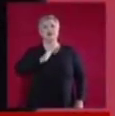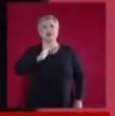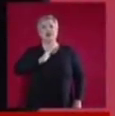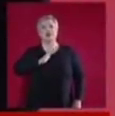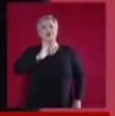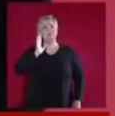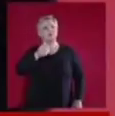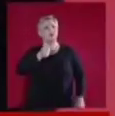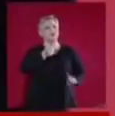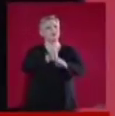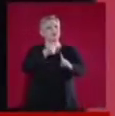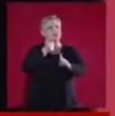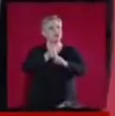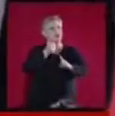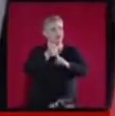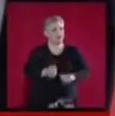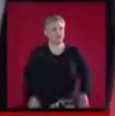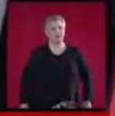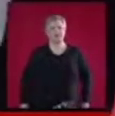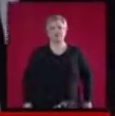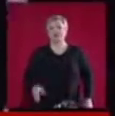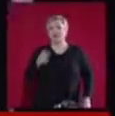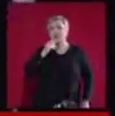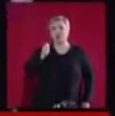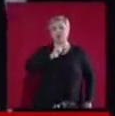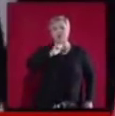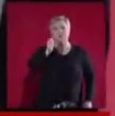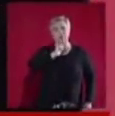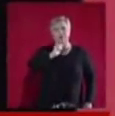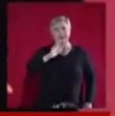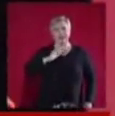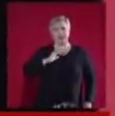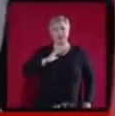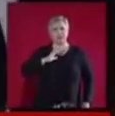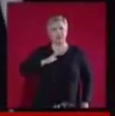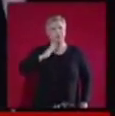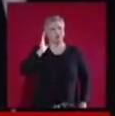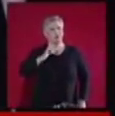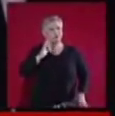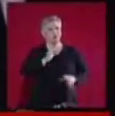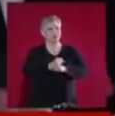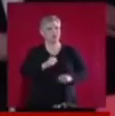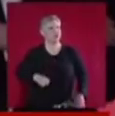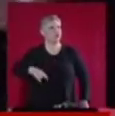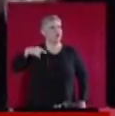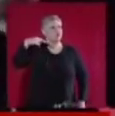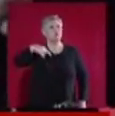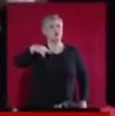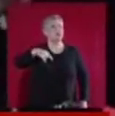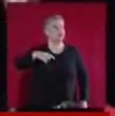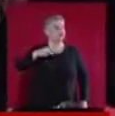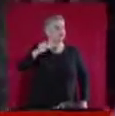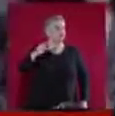διεκδικούν και να παλεύουν γιατί είναι πολιτικά όντα και να αγωνίζονται και να διεκδικούν και να πετυχαίνουν ο παναγιώτης ο κουρουπλής